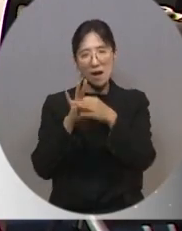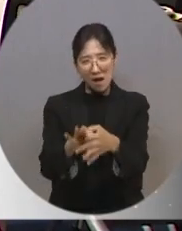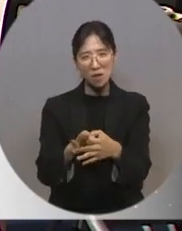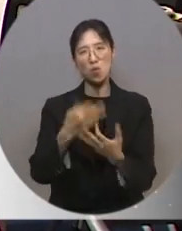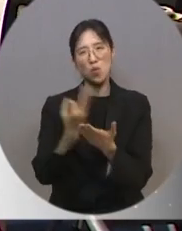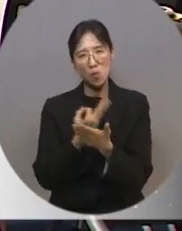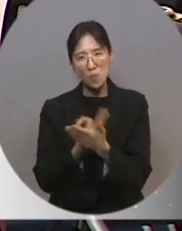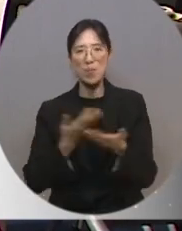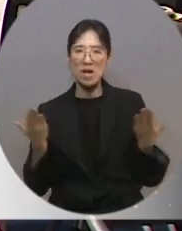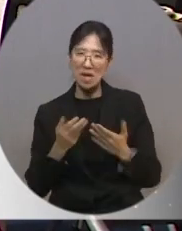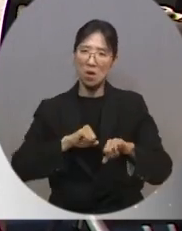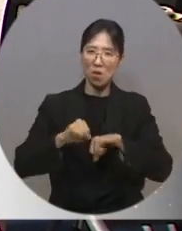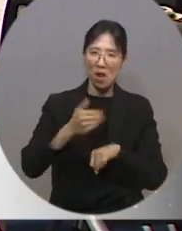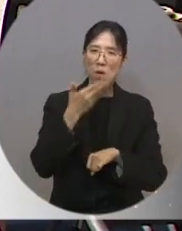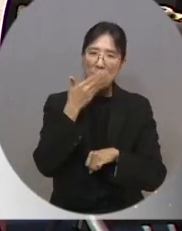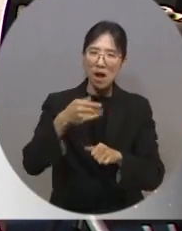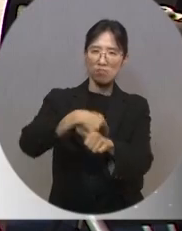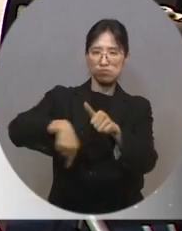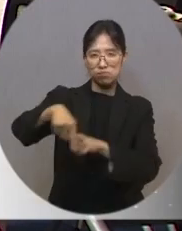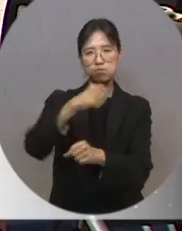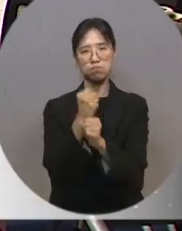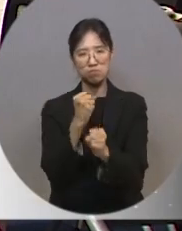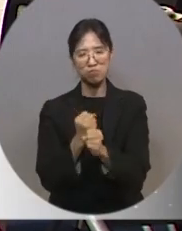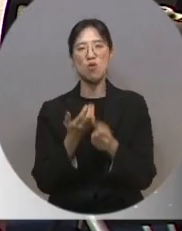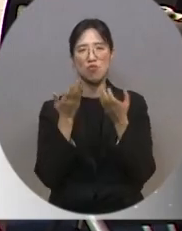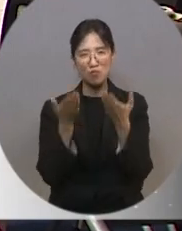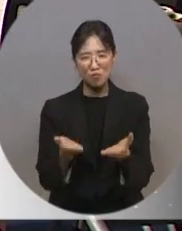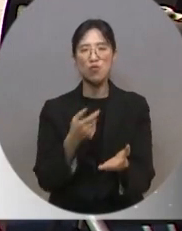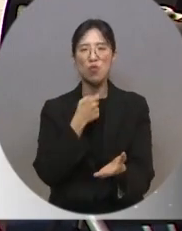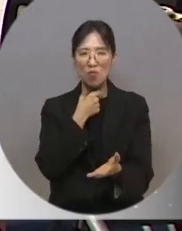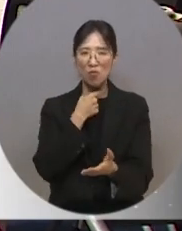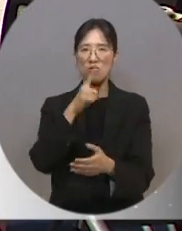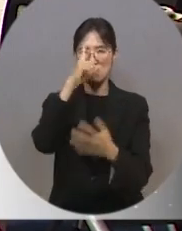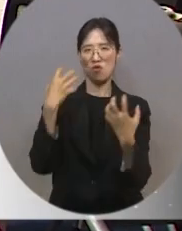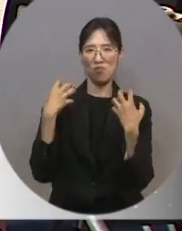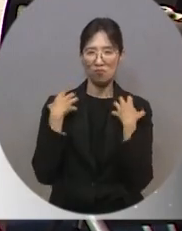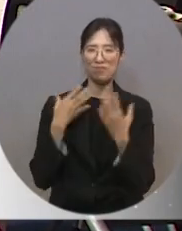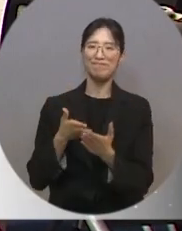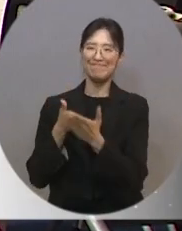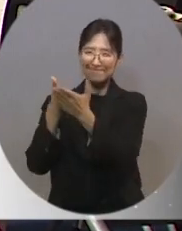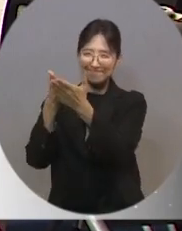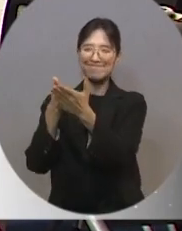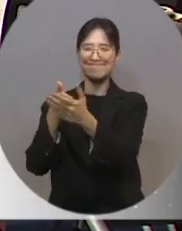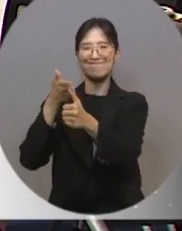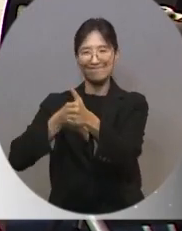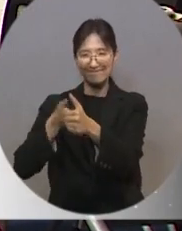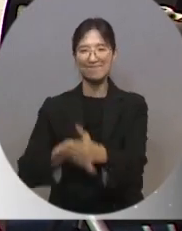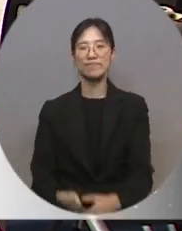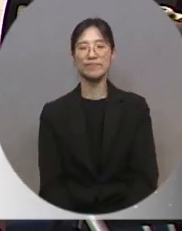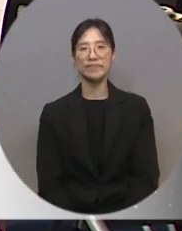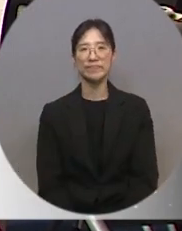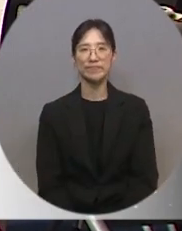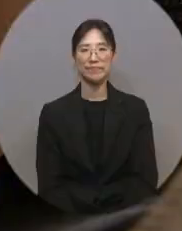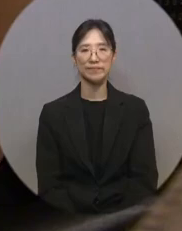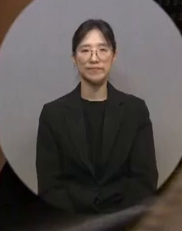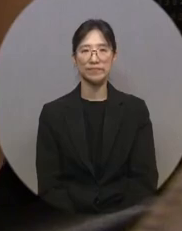계속해서 경제활동을 할 수 있는 여건을 만들어 주시기를 정부에 간곡히 요청드리는